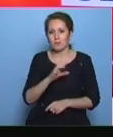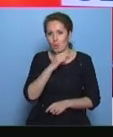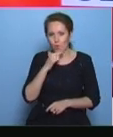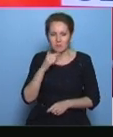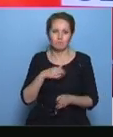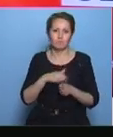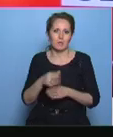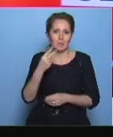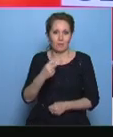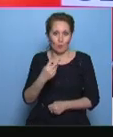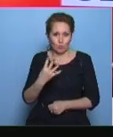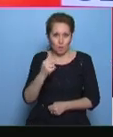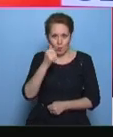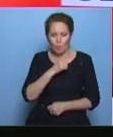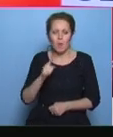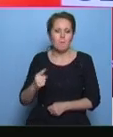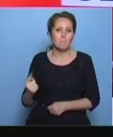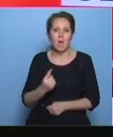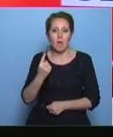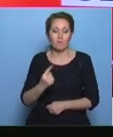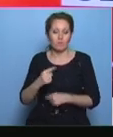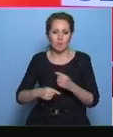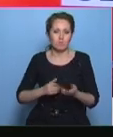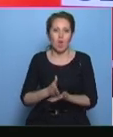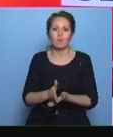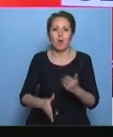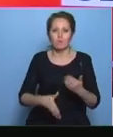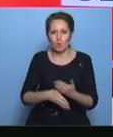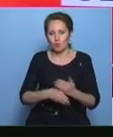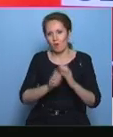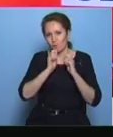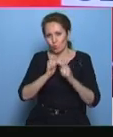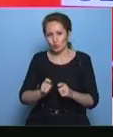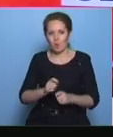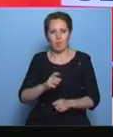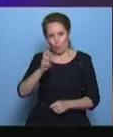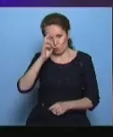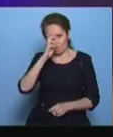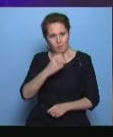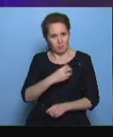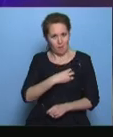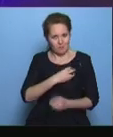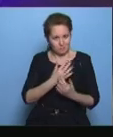Тем, кто всегда первым приходит на помощь, вручили ведомственные и государственные награды.